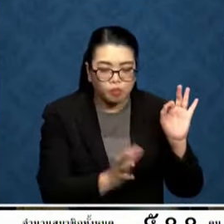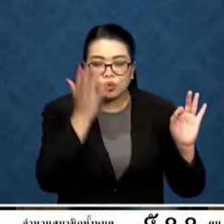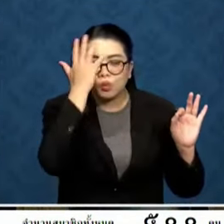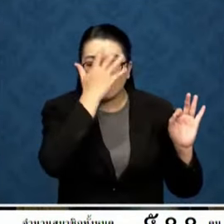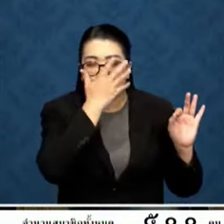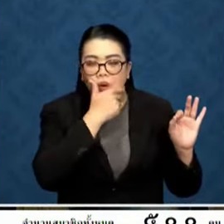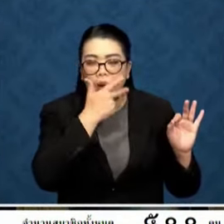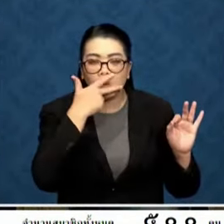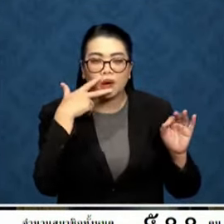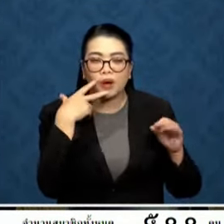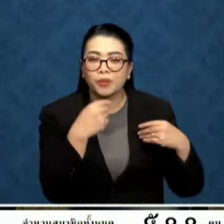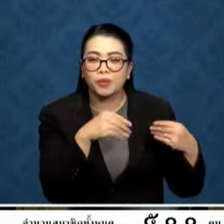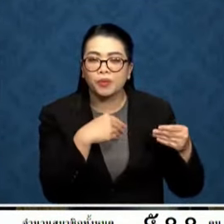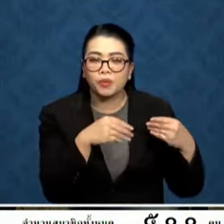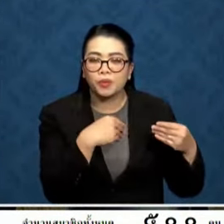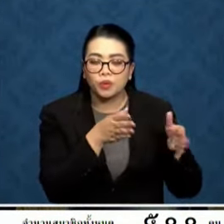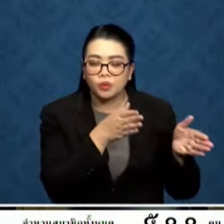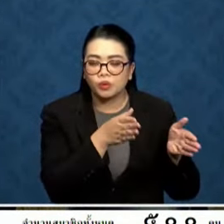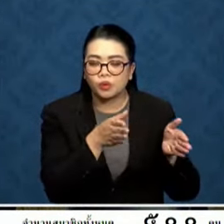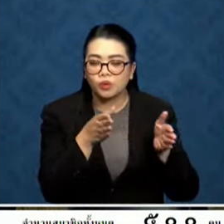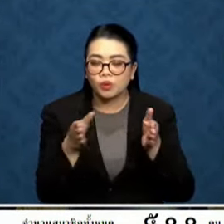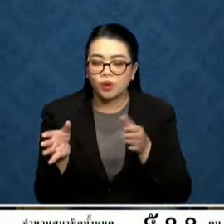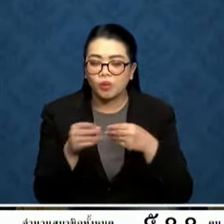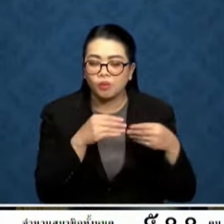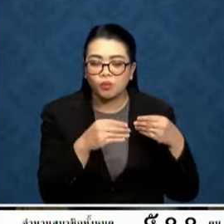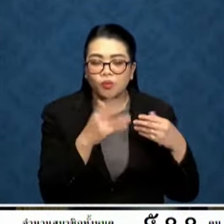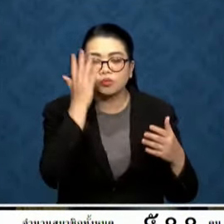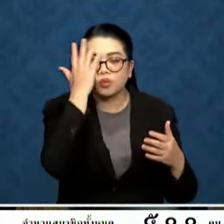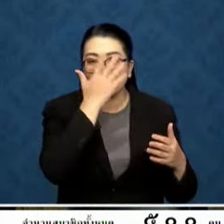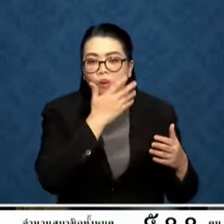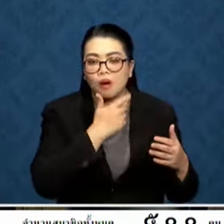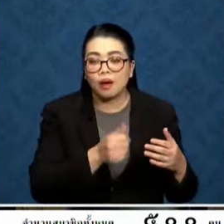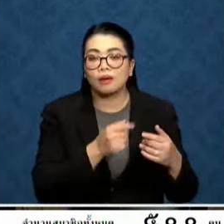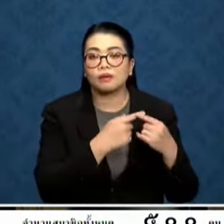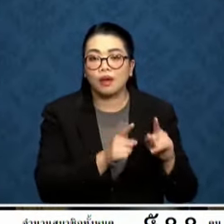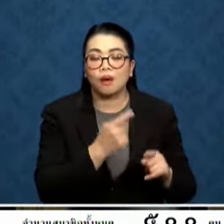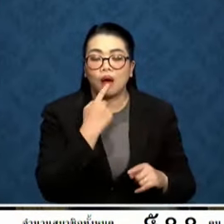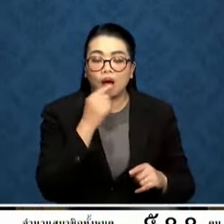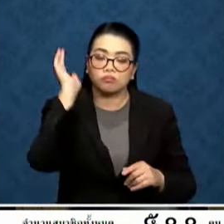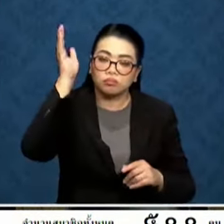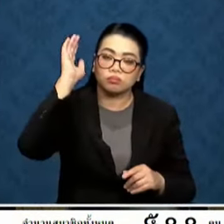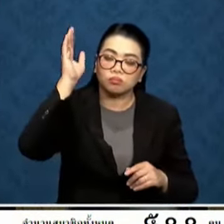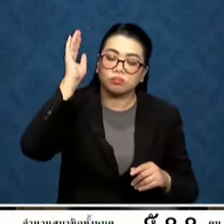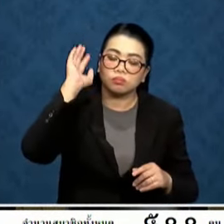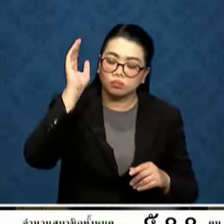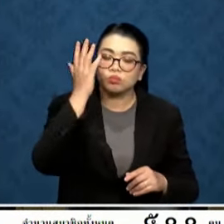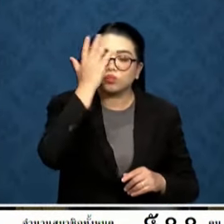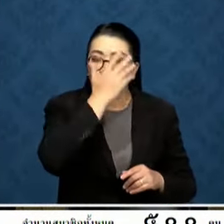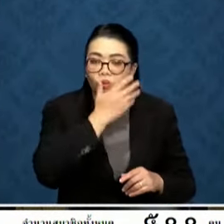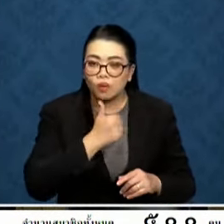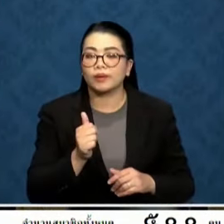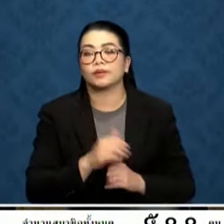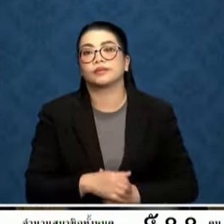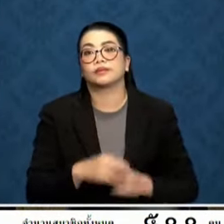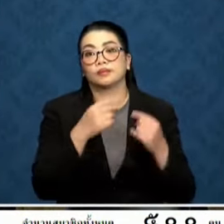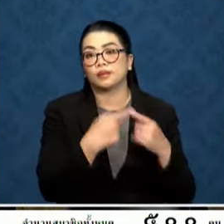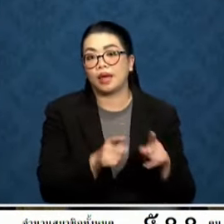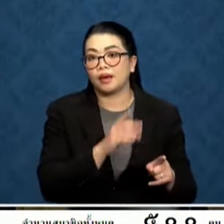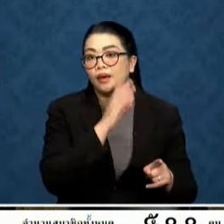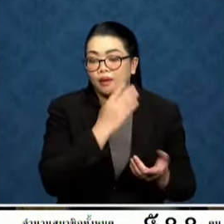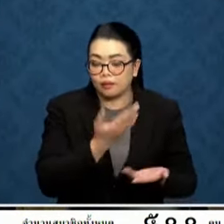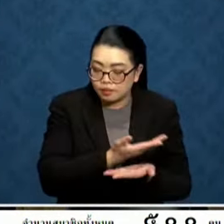ครับทุกด้านล่ะครับในคำแถลงนโยบายของรัฐบาลในคำแถลงงบประมาณของรัฐบาลแต่ถ้า